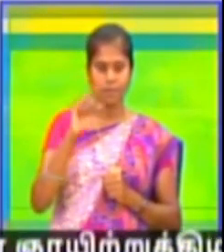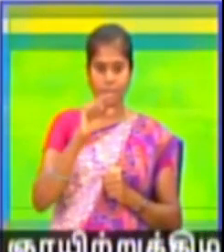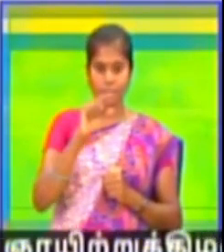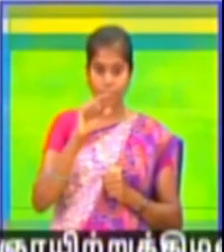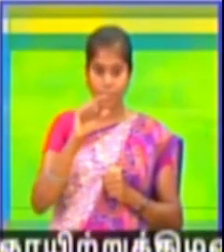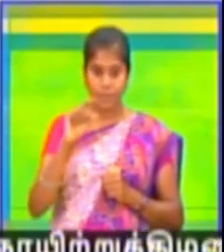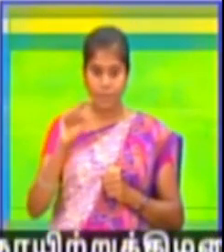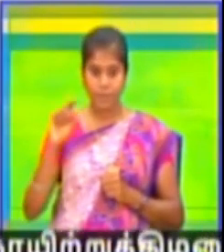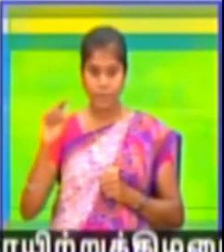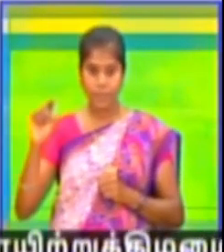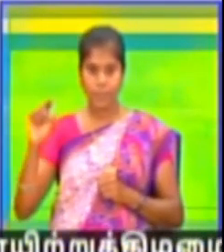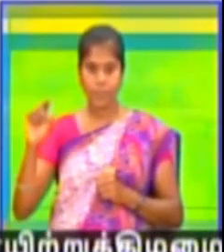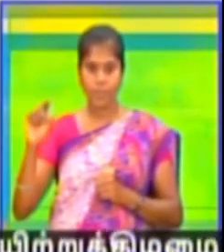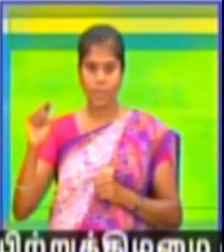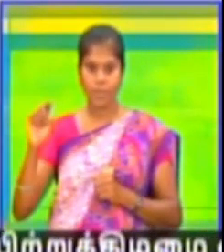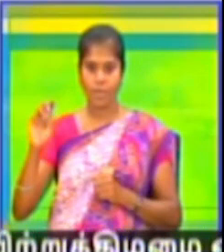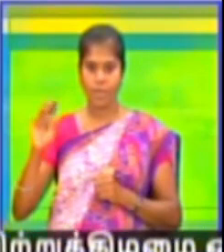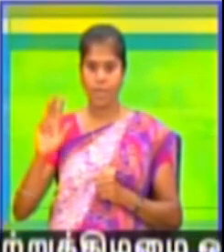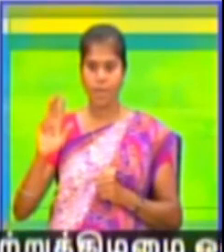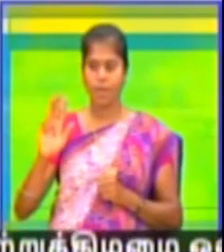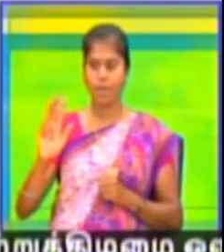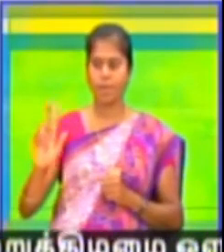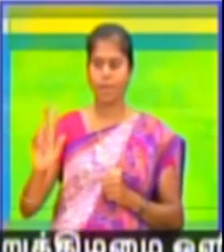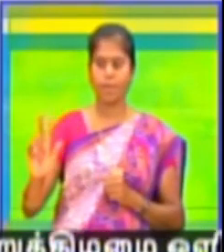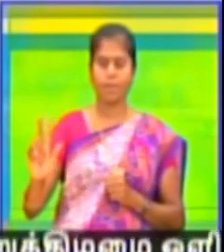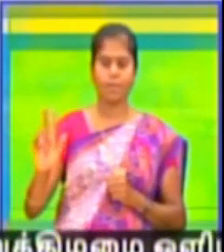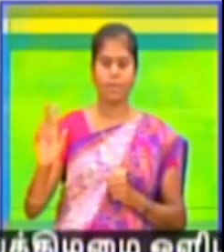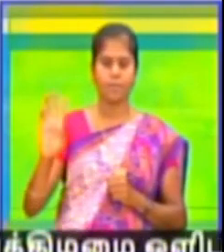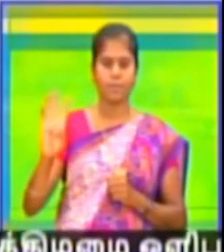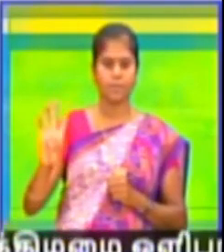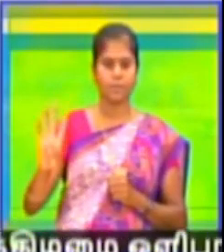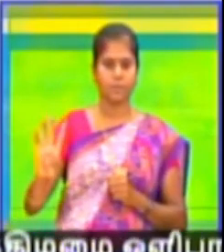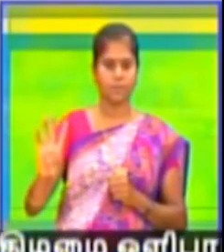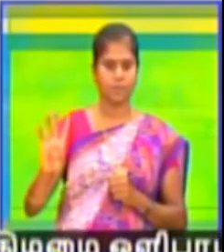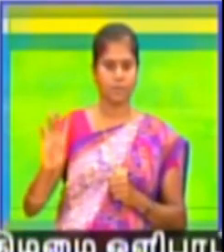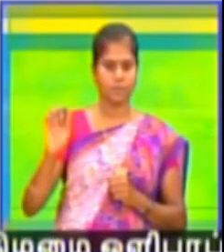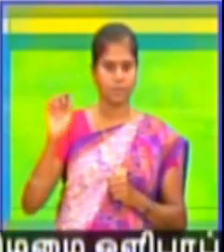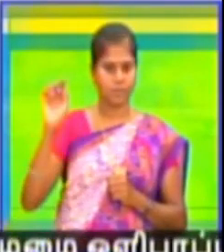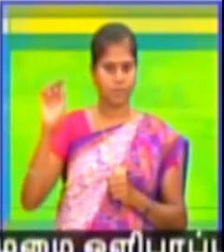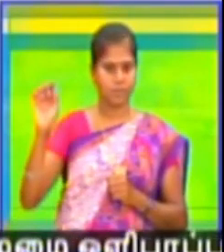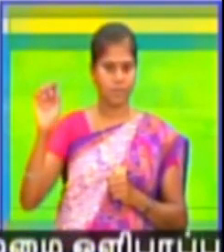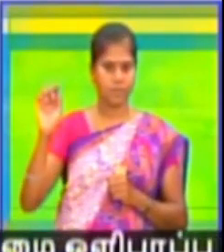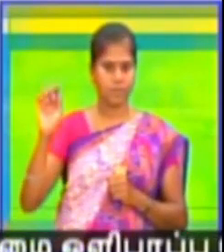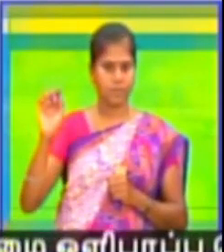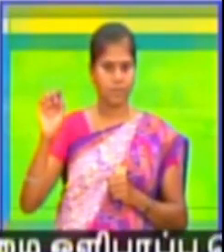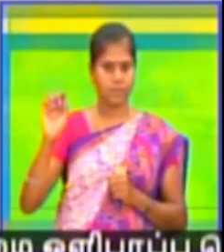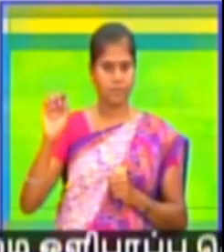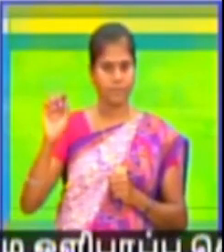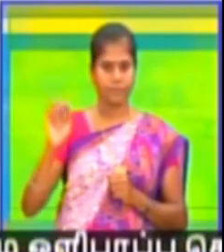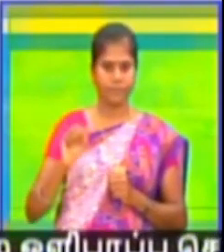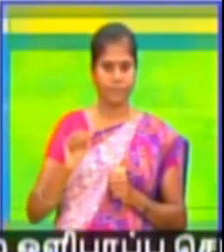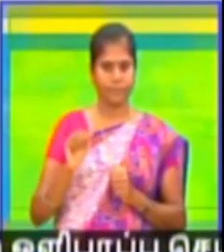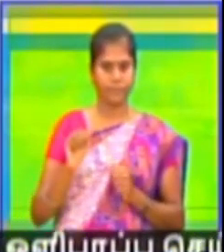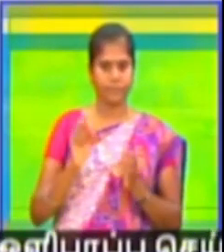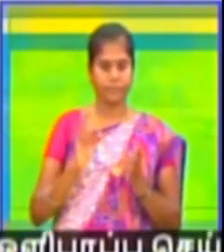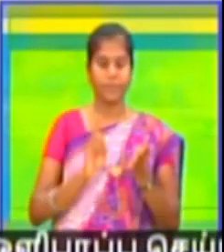7 டிகிரி முதல் 84 டிகிரி வரையிலான வடக்கு பகுதியில் அமைந்த அச்சக்கோடுகள் செல்கின்றன.